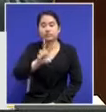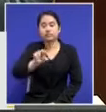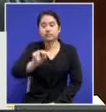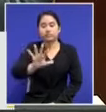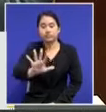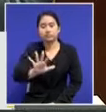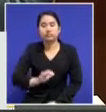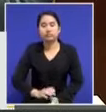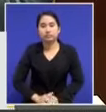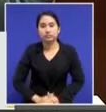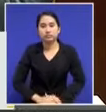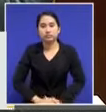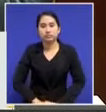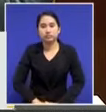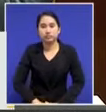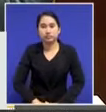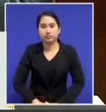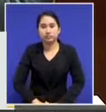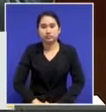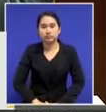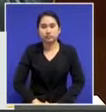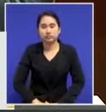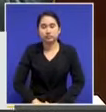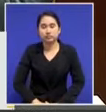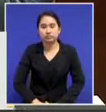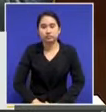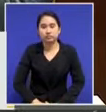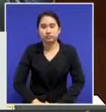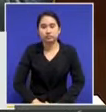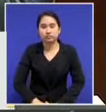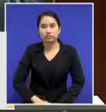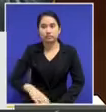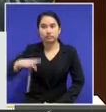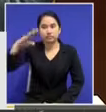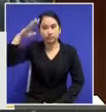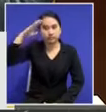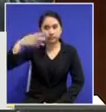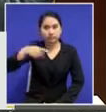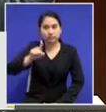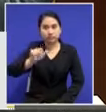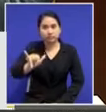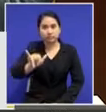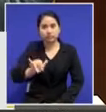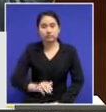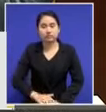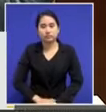435นายยุทธนาทัพเจริญ พลเอกประยุทธ์จันโอชาจันโอชา